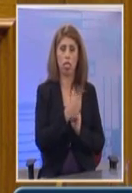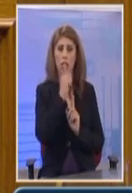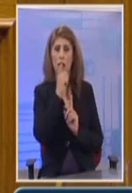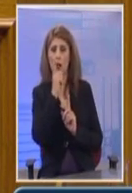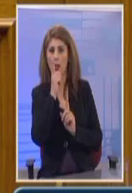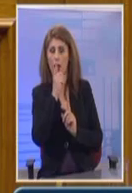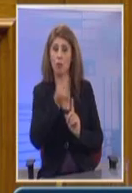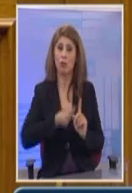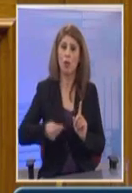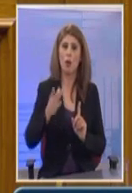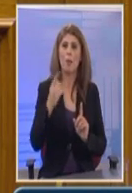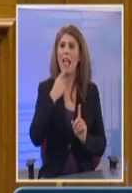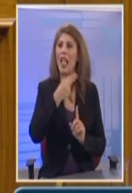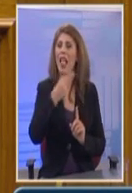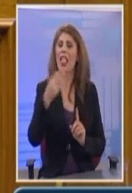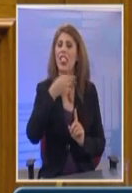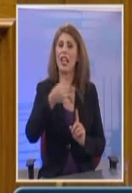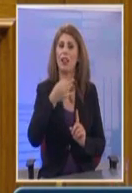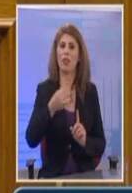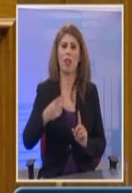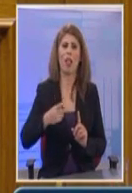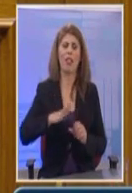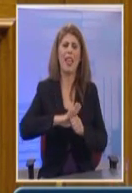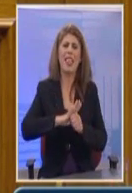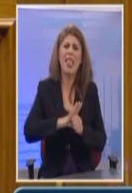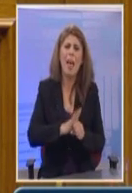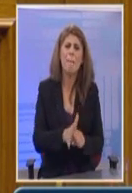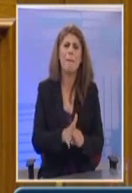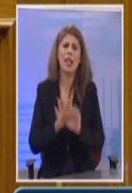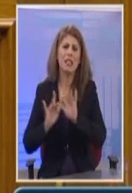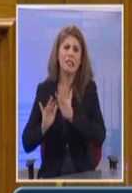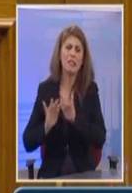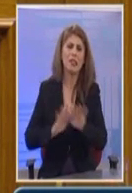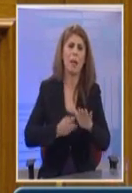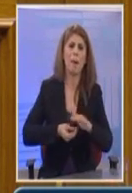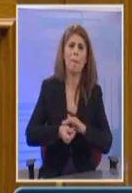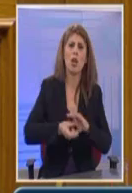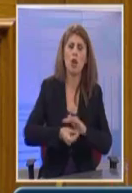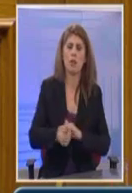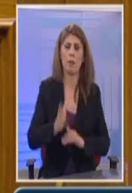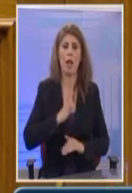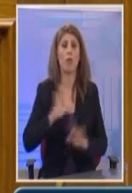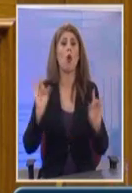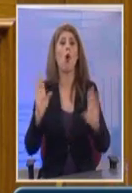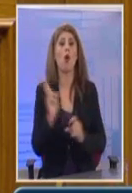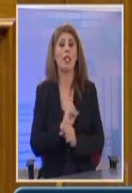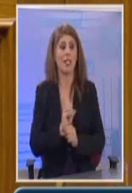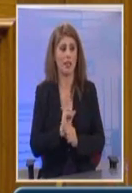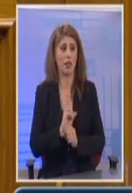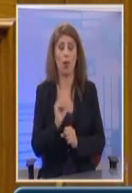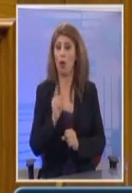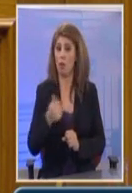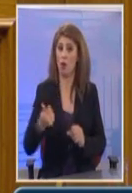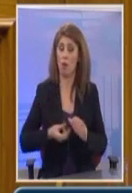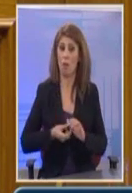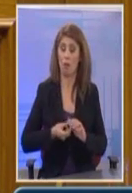ατυχέστατες δηλώσεις του τύπου «Θα σας γεμίσουμε με πρόσφυγες, με ανθρώπους χωρίς χαρτιά, όχι μόνο